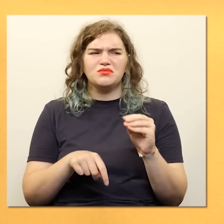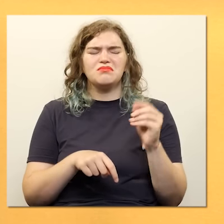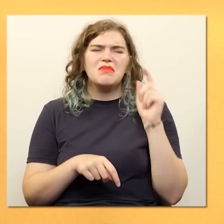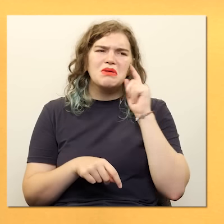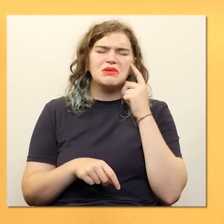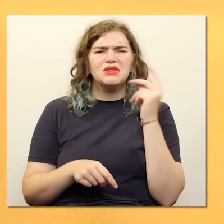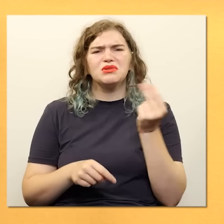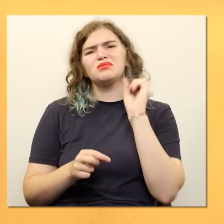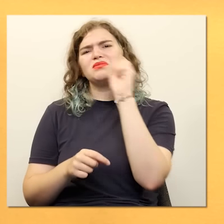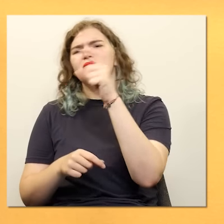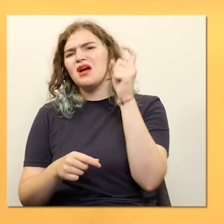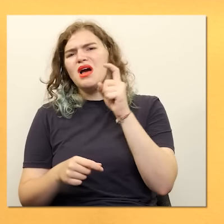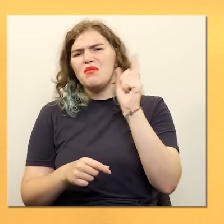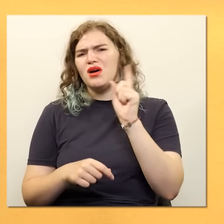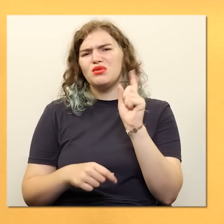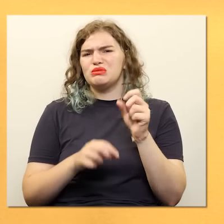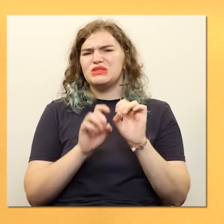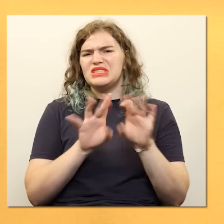cămară, că